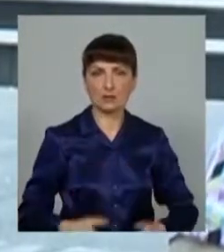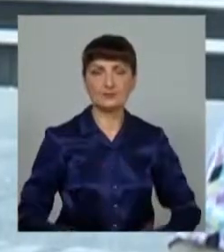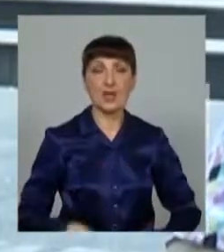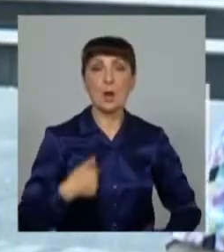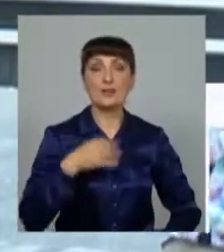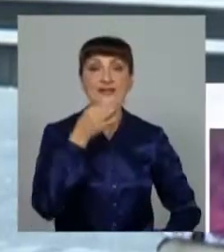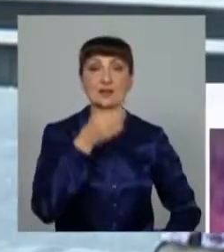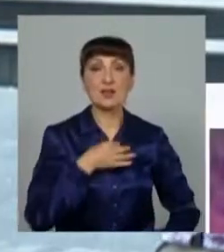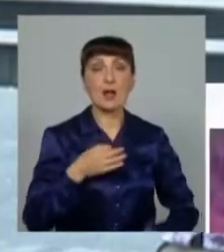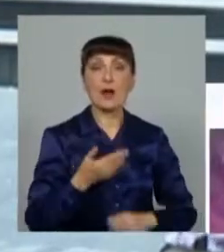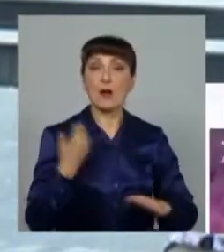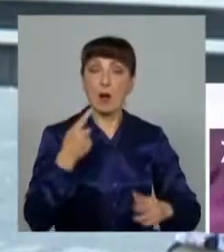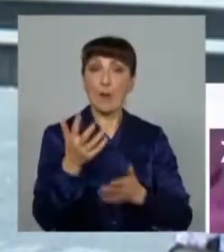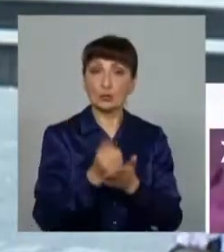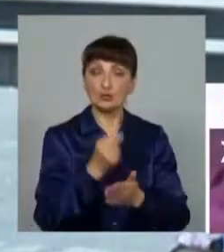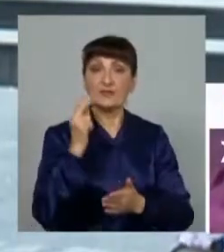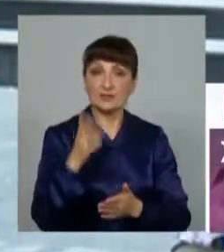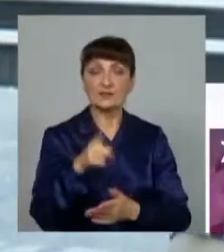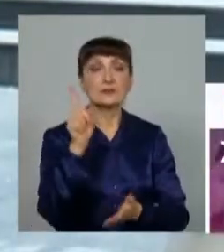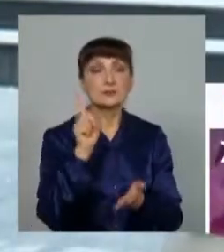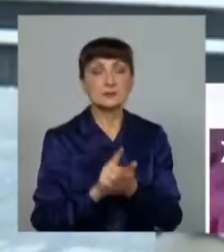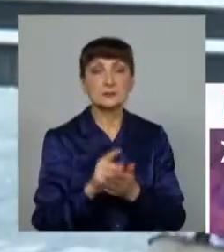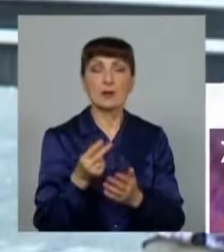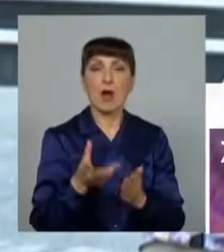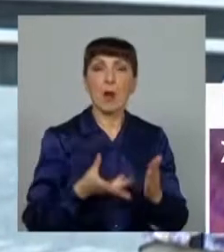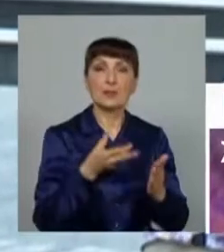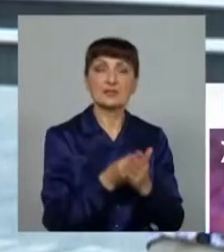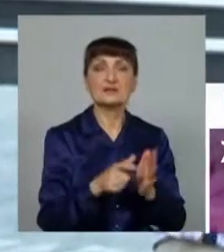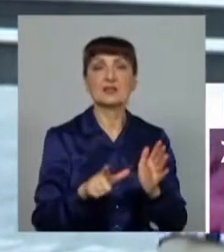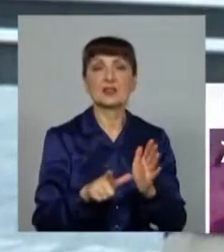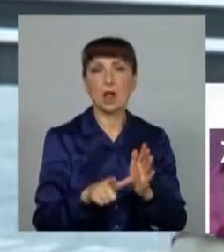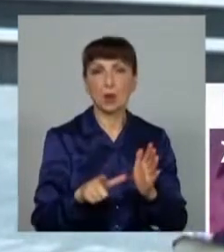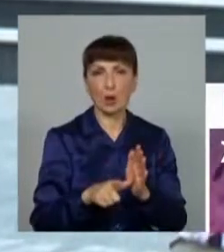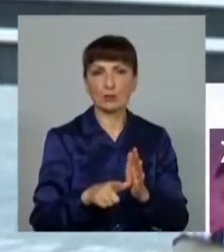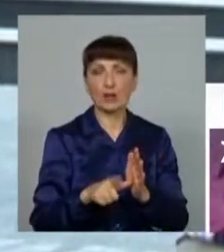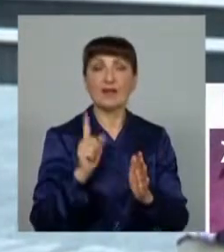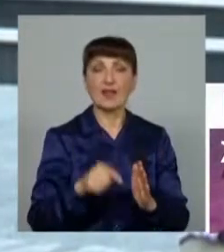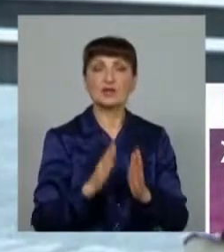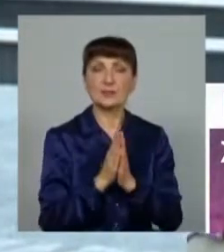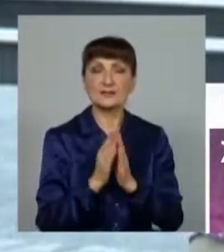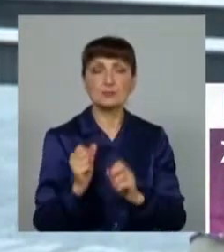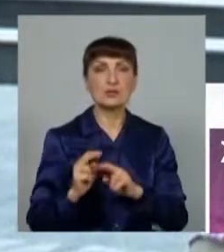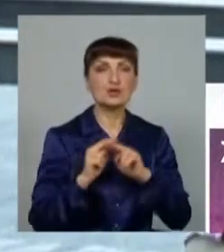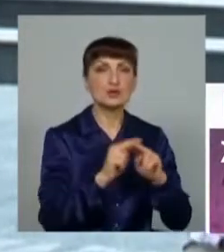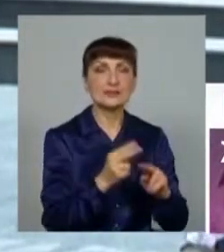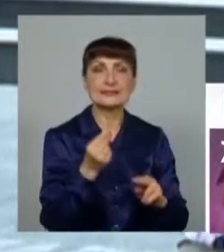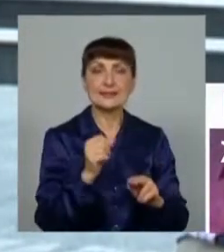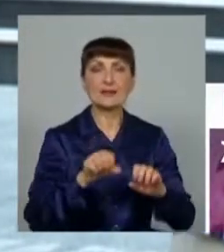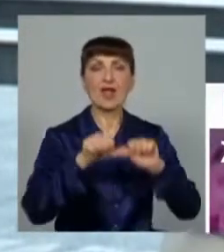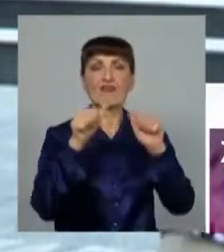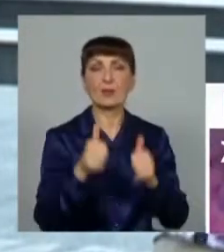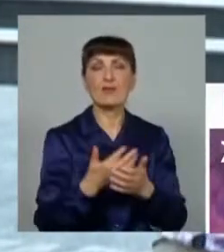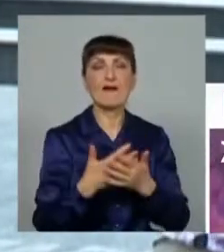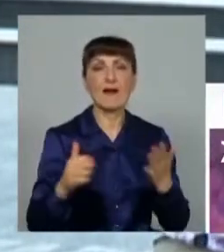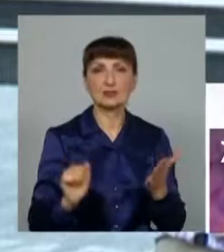Мне сказали, перед тем, как вы получите квартиру, вам необходимо оплатить налог за нее. Также просили перечислить деньги для оформления разного